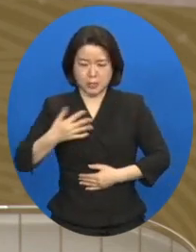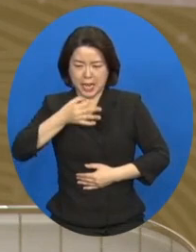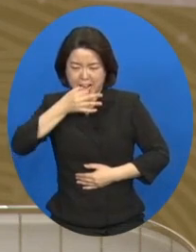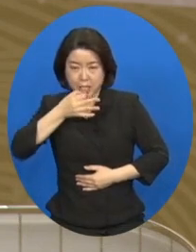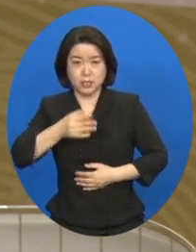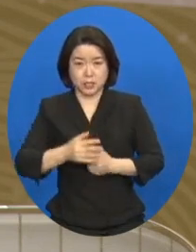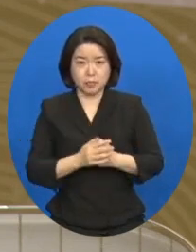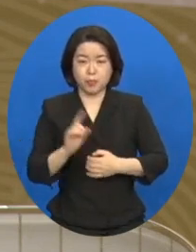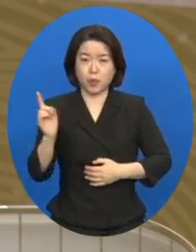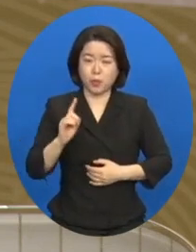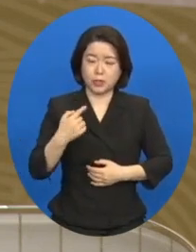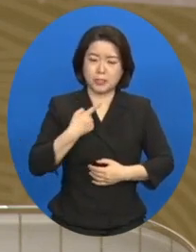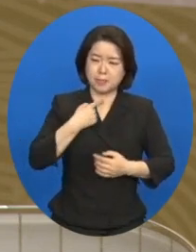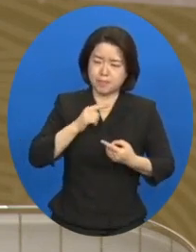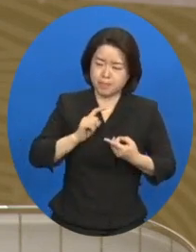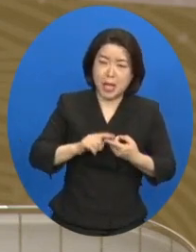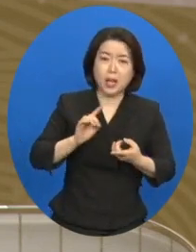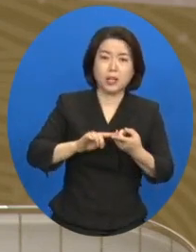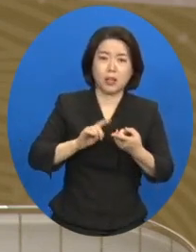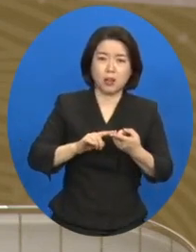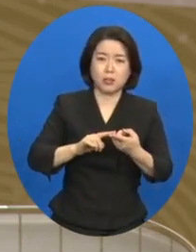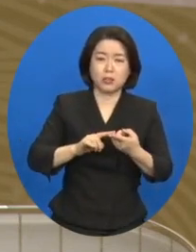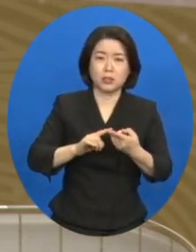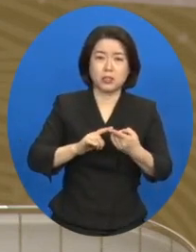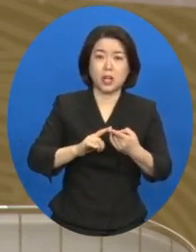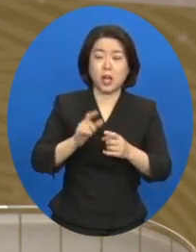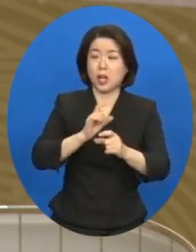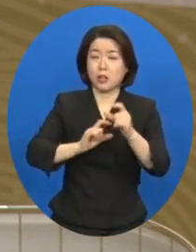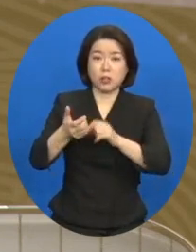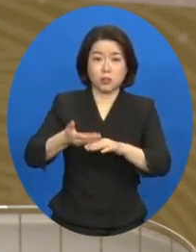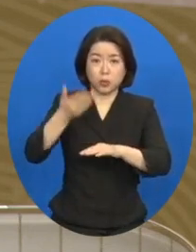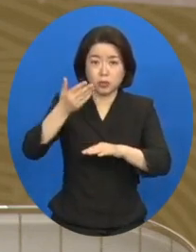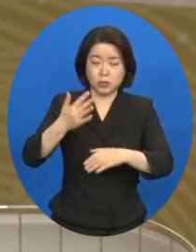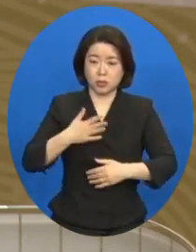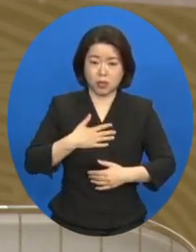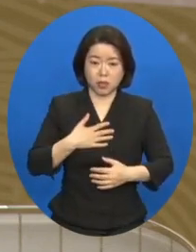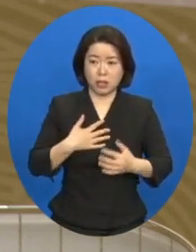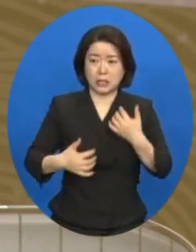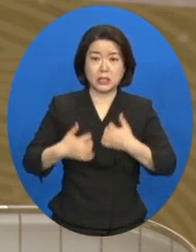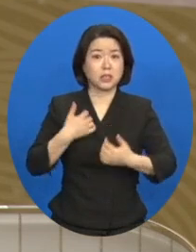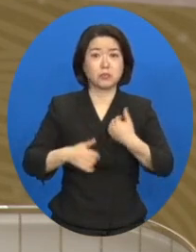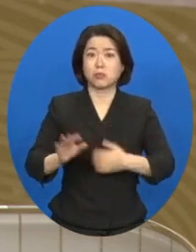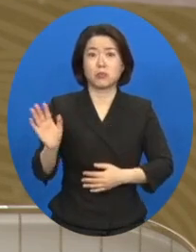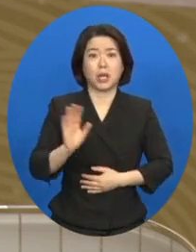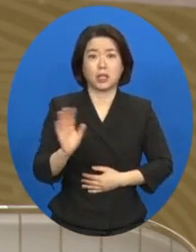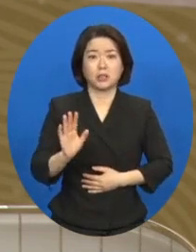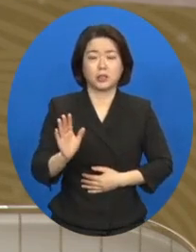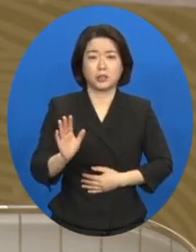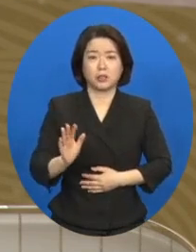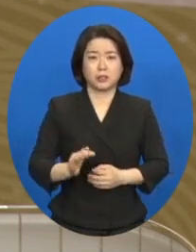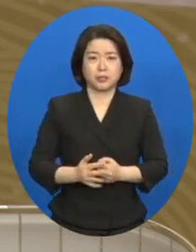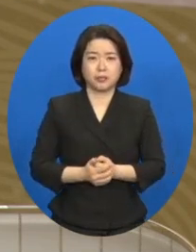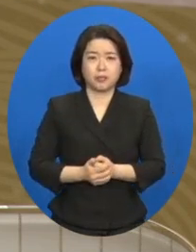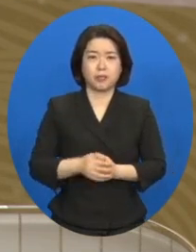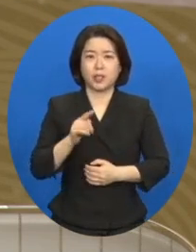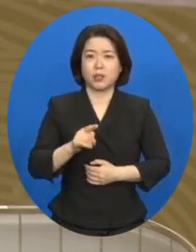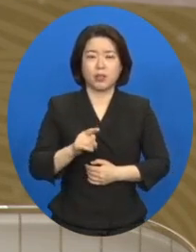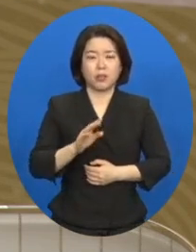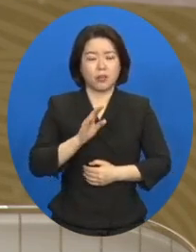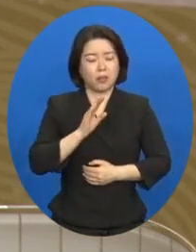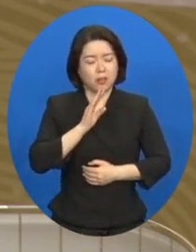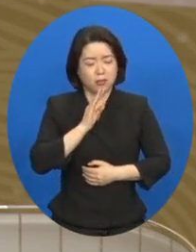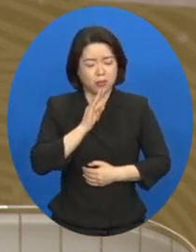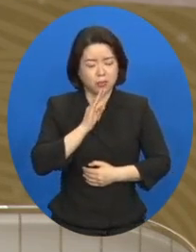욕심, 육신의 정욕이 더 이상 제게 즐거움이 아니에요. 그건 말할 수